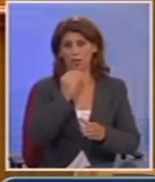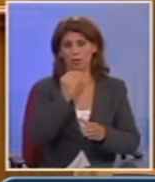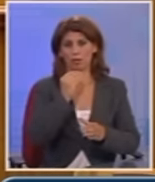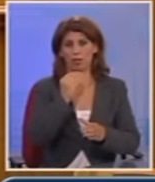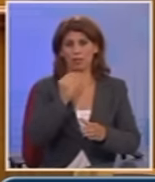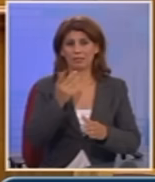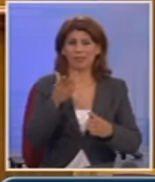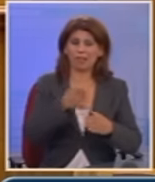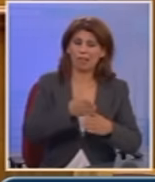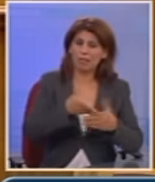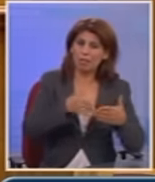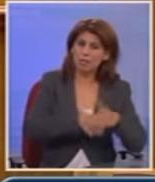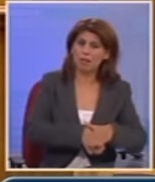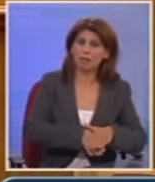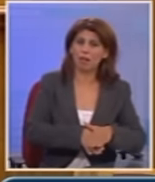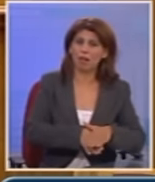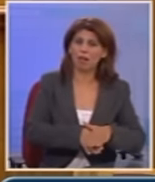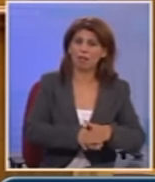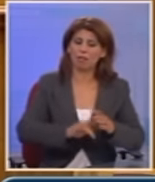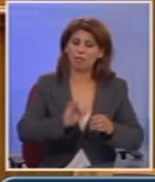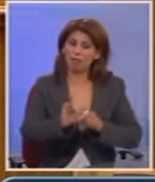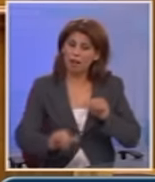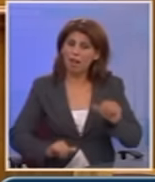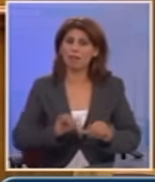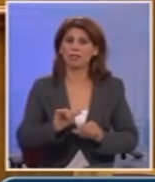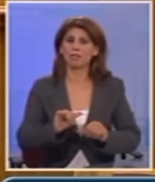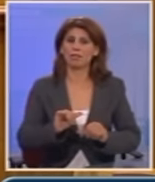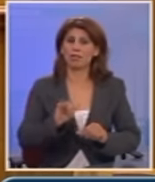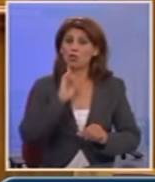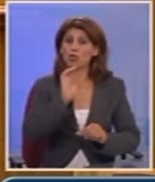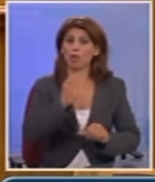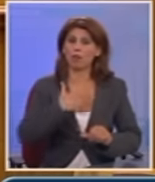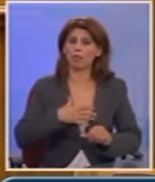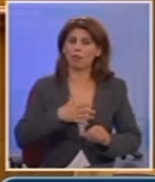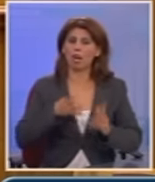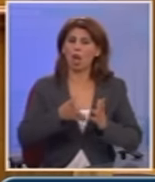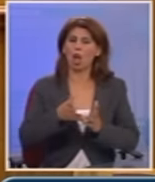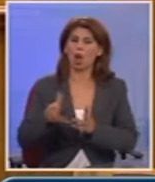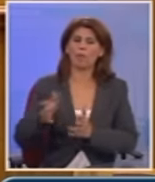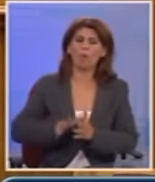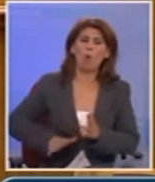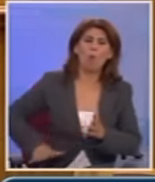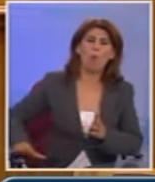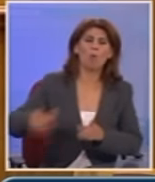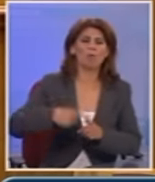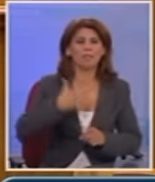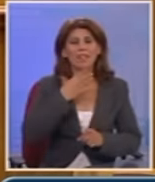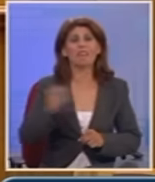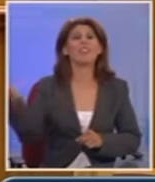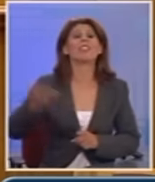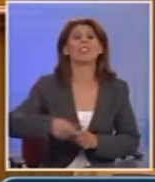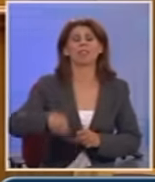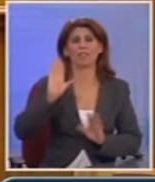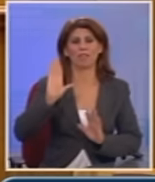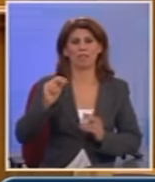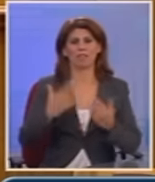Την κρύψατε, την παραποιήσατε για να συνεχίσετε τον εμπαιγμό του ελληνικού λαού. Γι' αυτό δεν τη φέρατε στη Βουλή